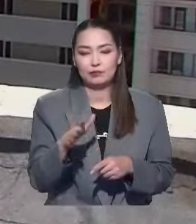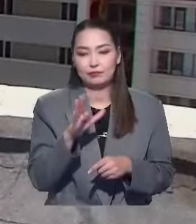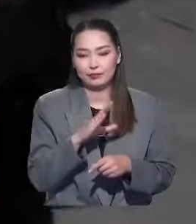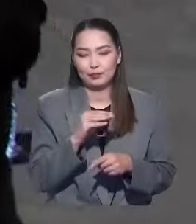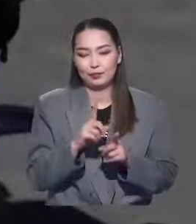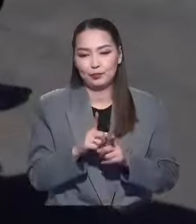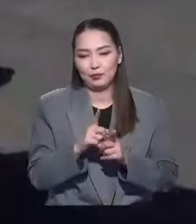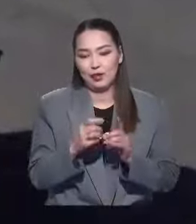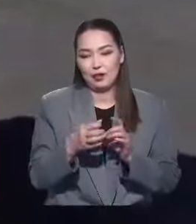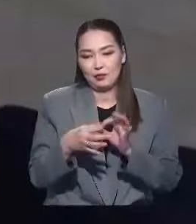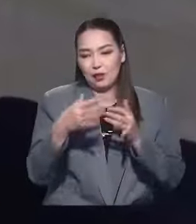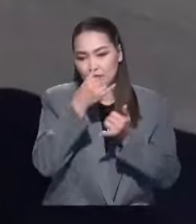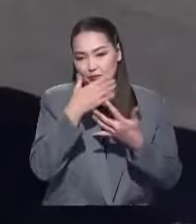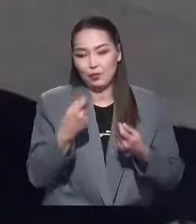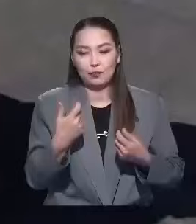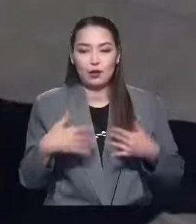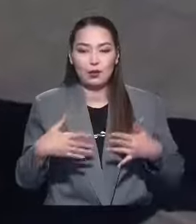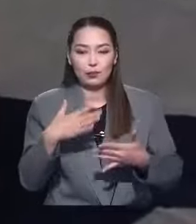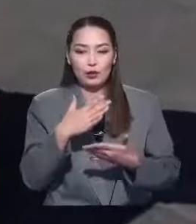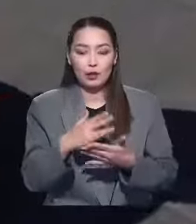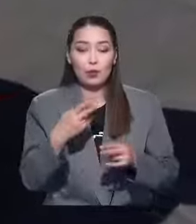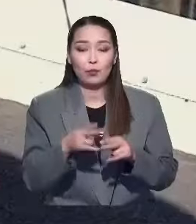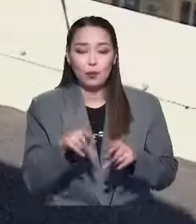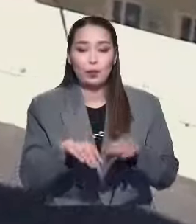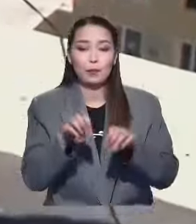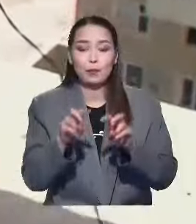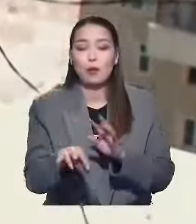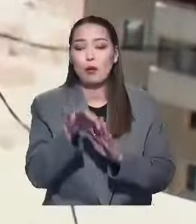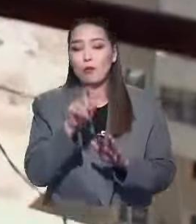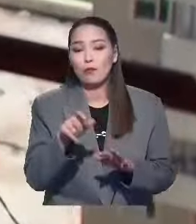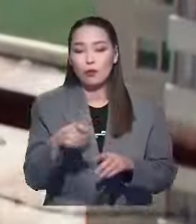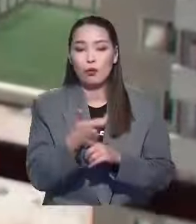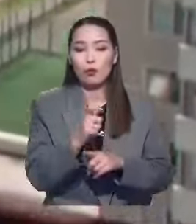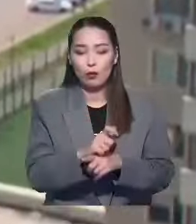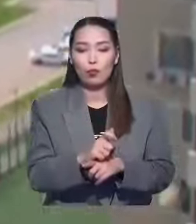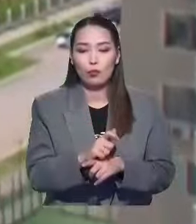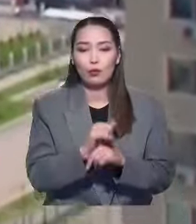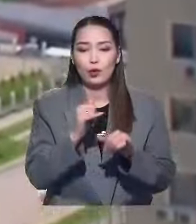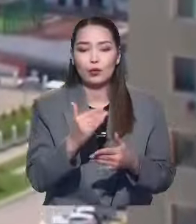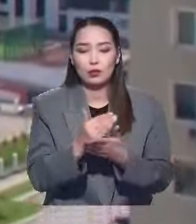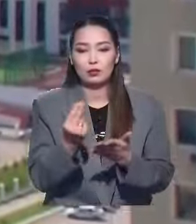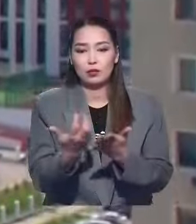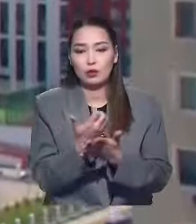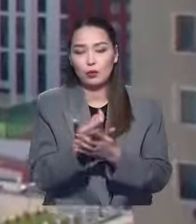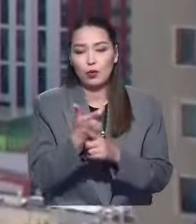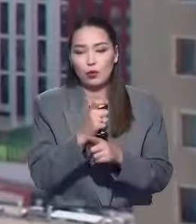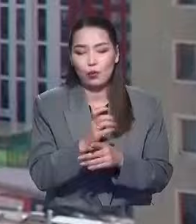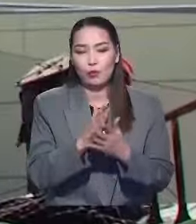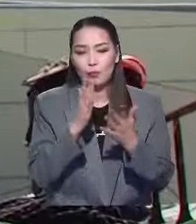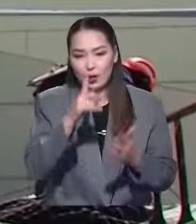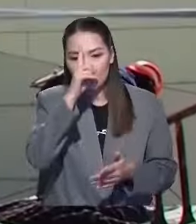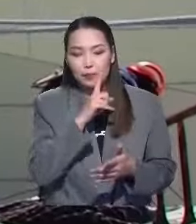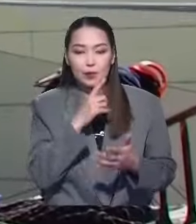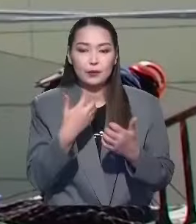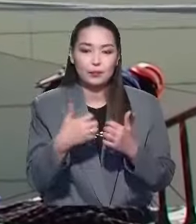тұрмын. Өзіндік қиындықтарға қарамастан, бұл мамандықты таңдаушылардың қатары көп, өйткені мұндағы табыс жоғары. Бір айда орта есеппен